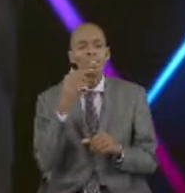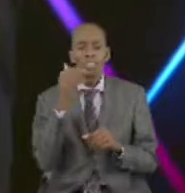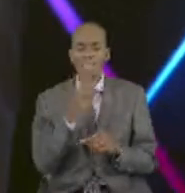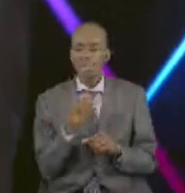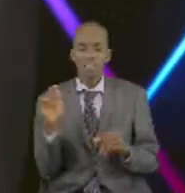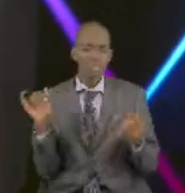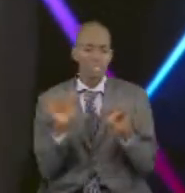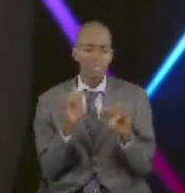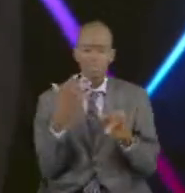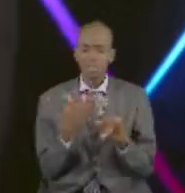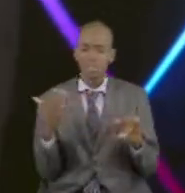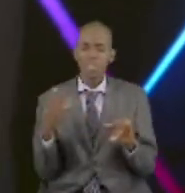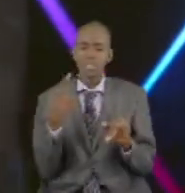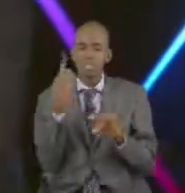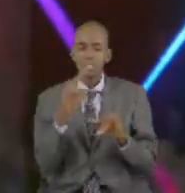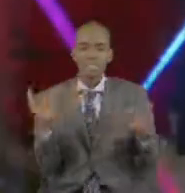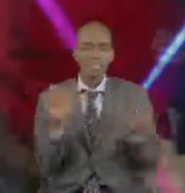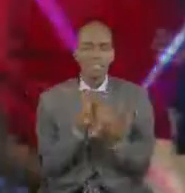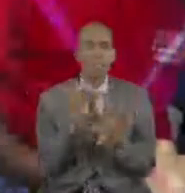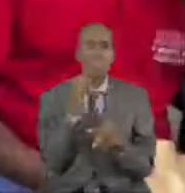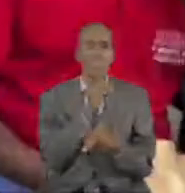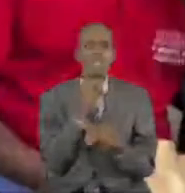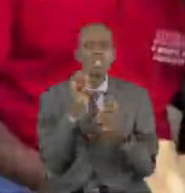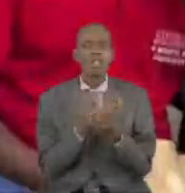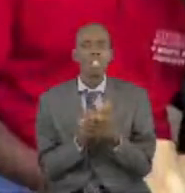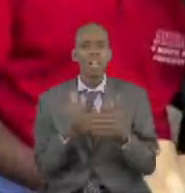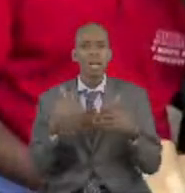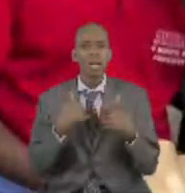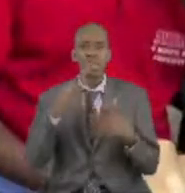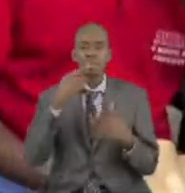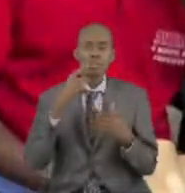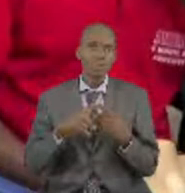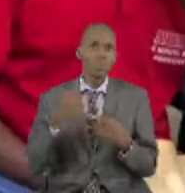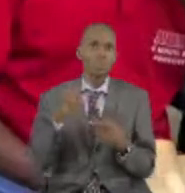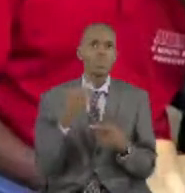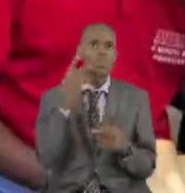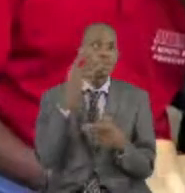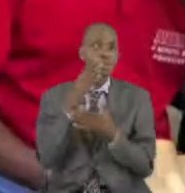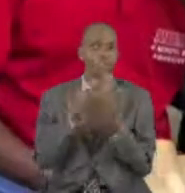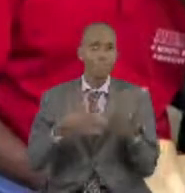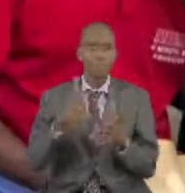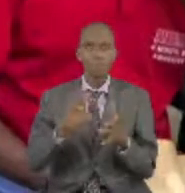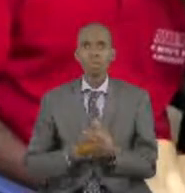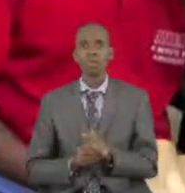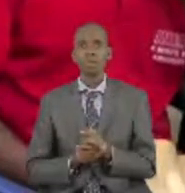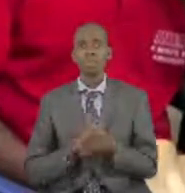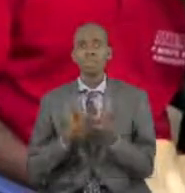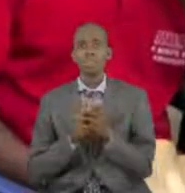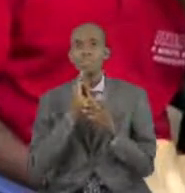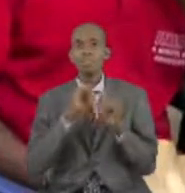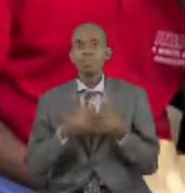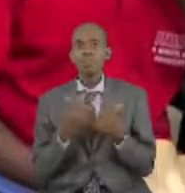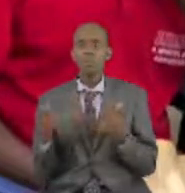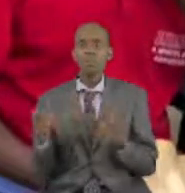le même mensonge quand je t'aime que je les raconter certaines personnes c'est comme ça et